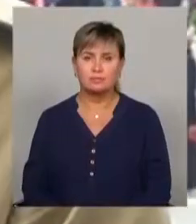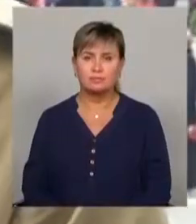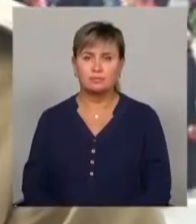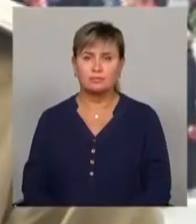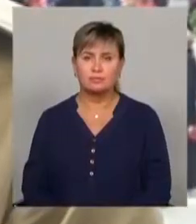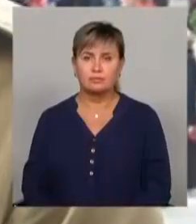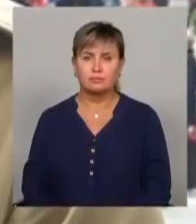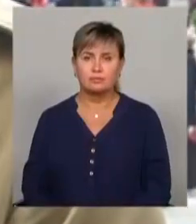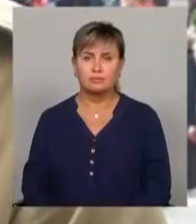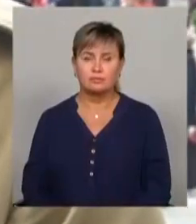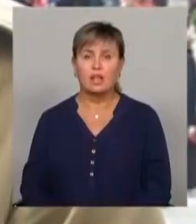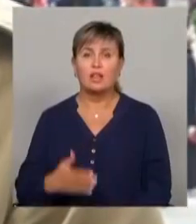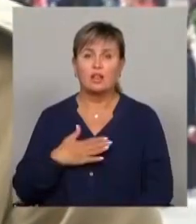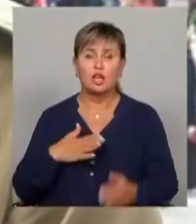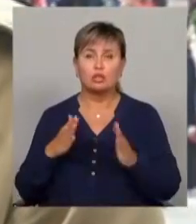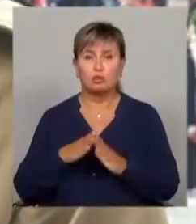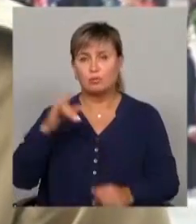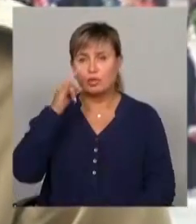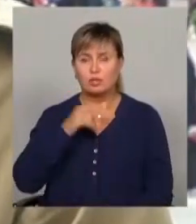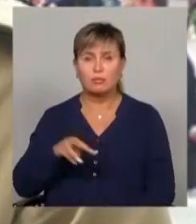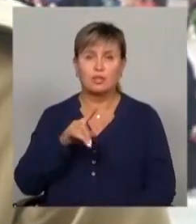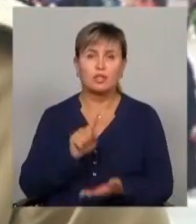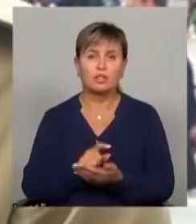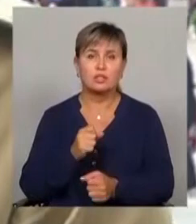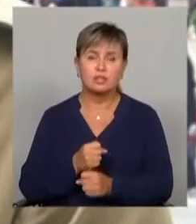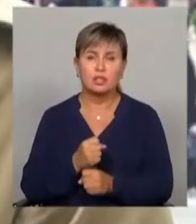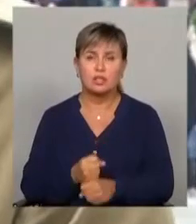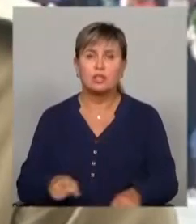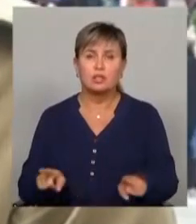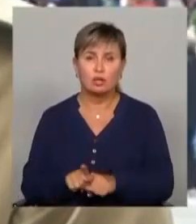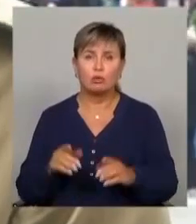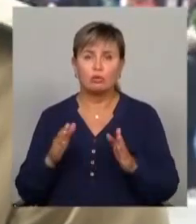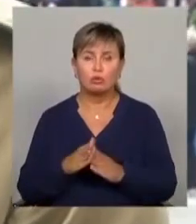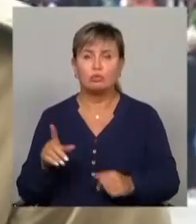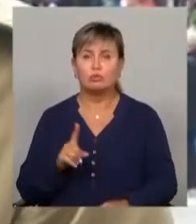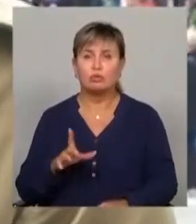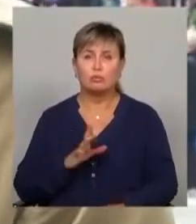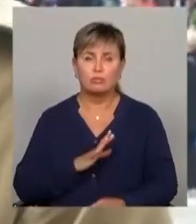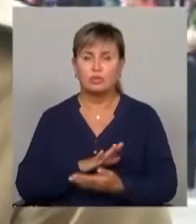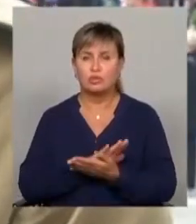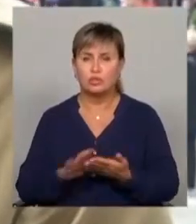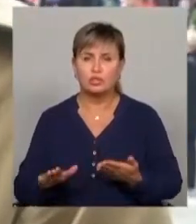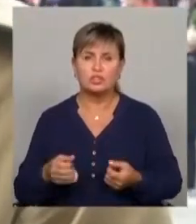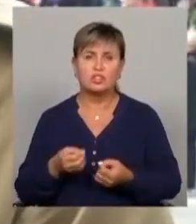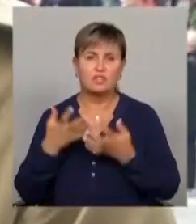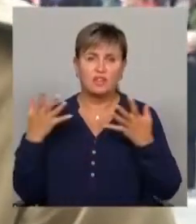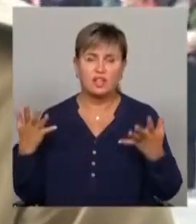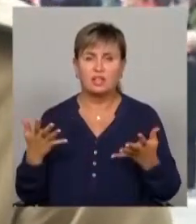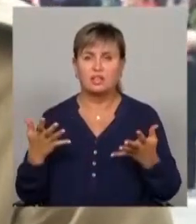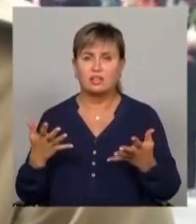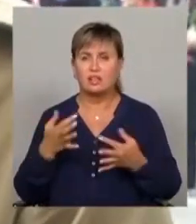біздің шаңырағымыз. Наш дом Казахстан. Мы должны сделать такой дом, чтобы он был капитальный, светлый,